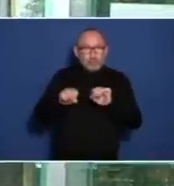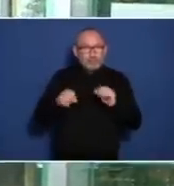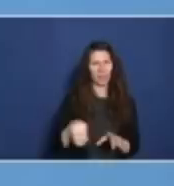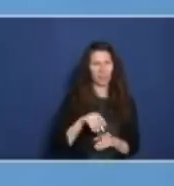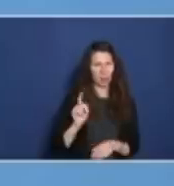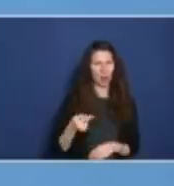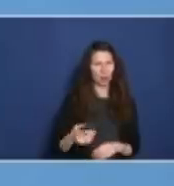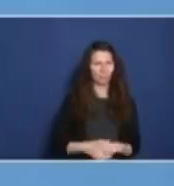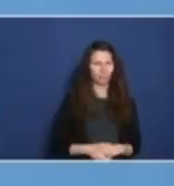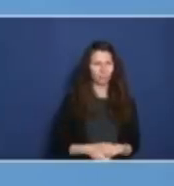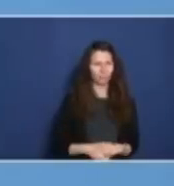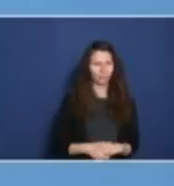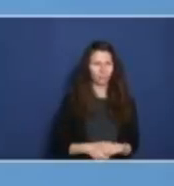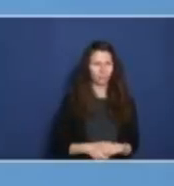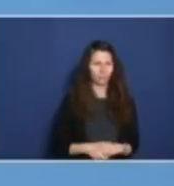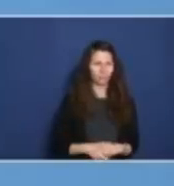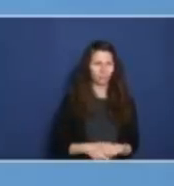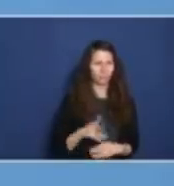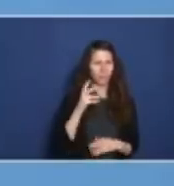wir wechseln.